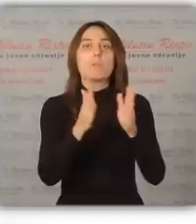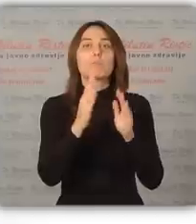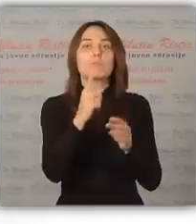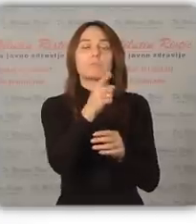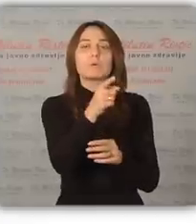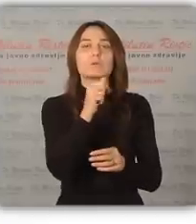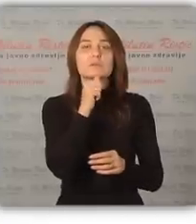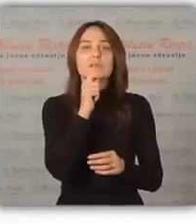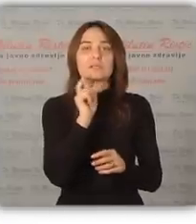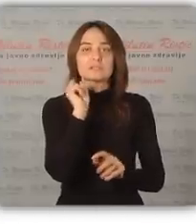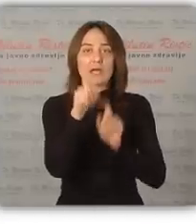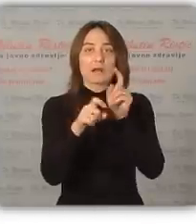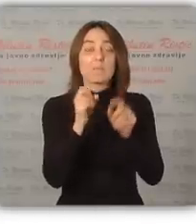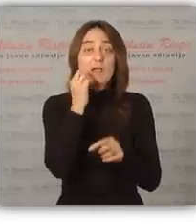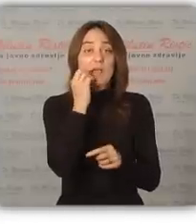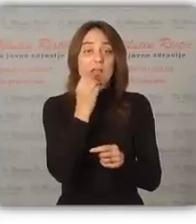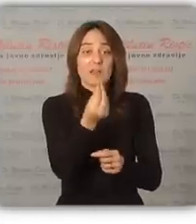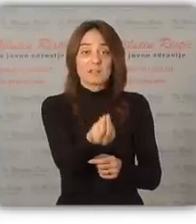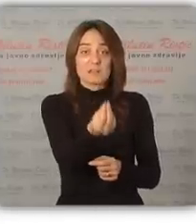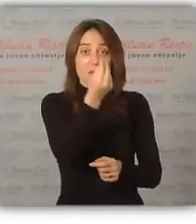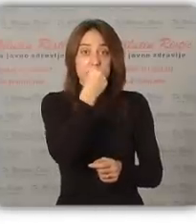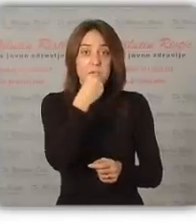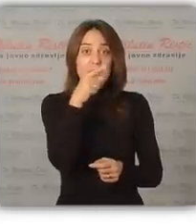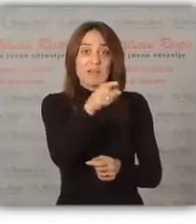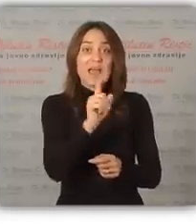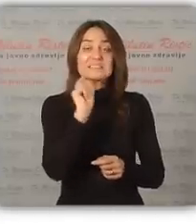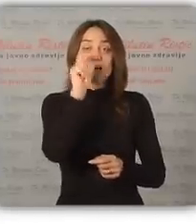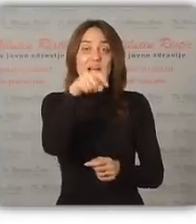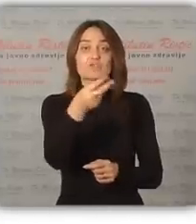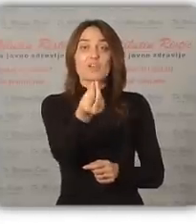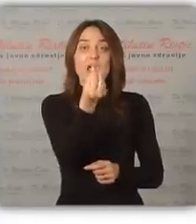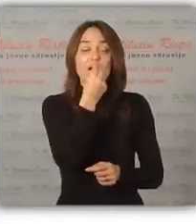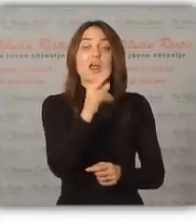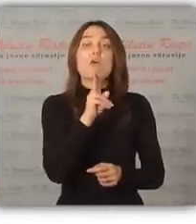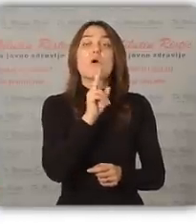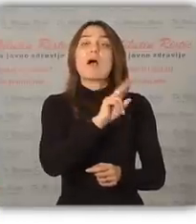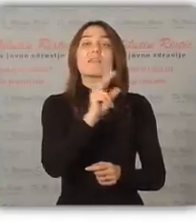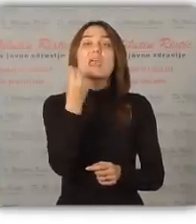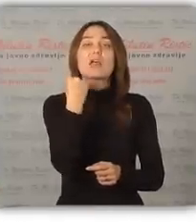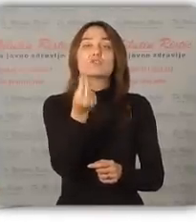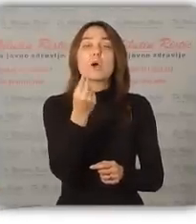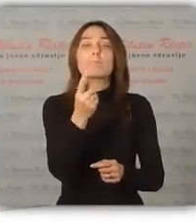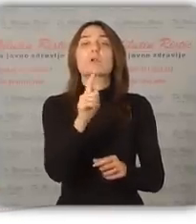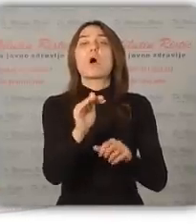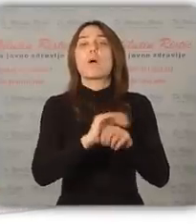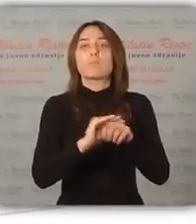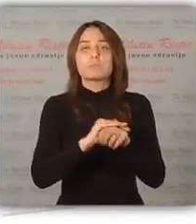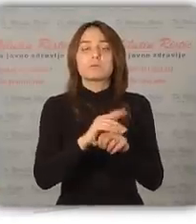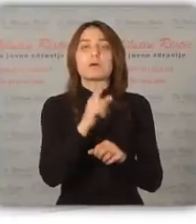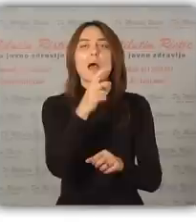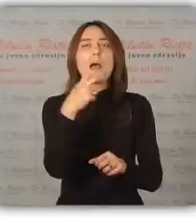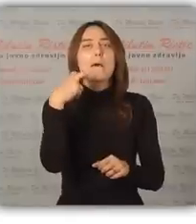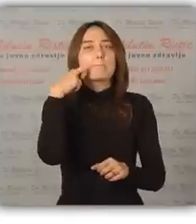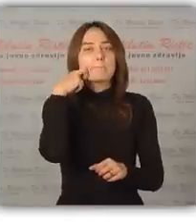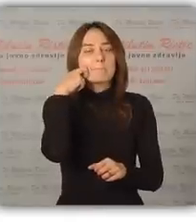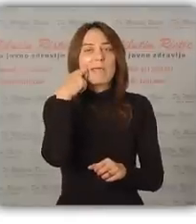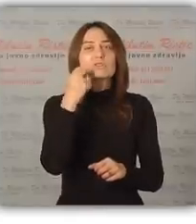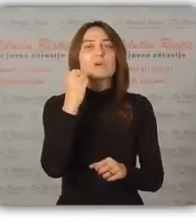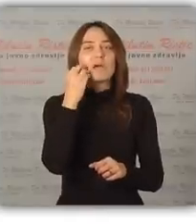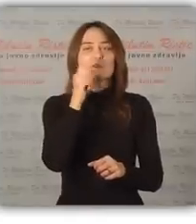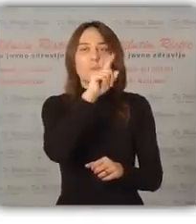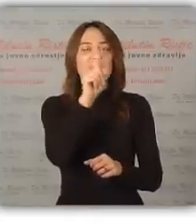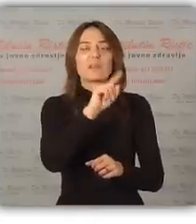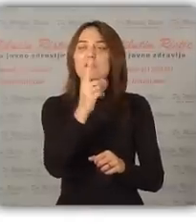put kontaminacije. Kad se unese tako zaražena hrana koja nije dobro termički obrađena, kad je meso i